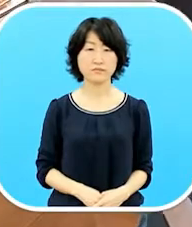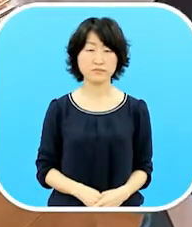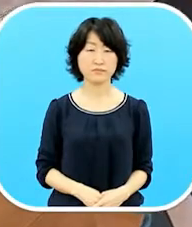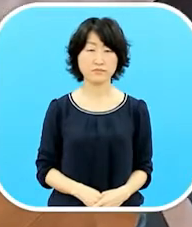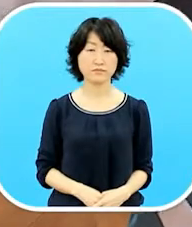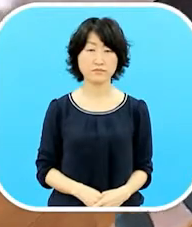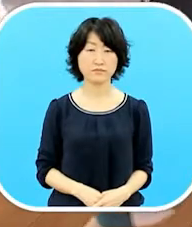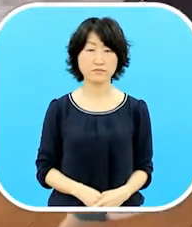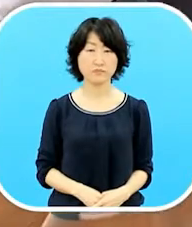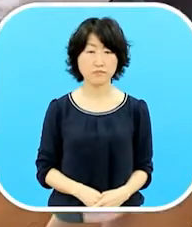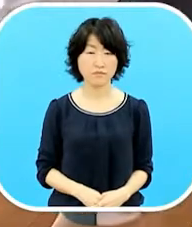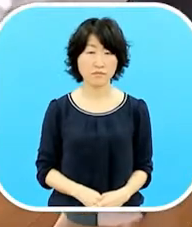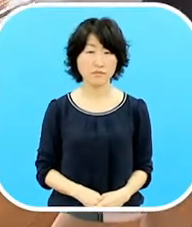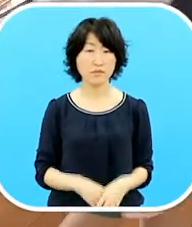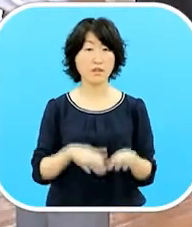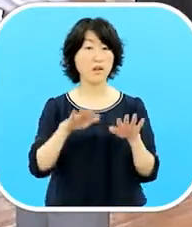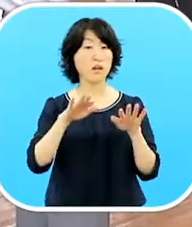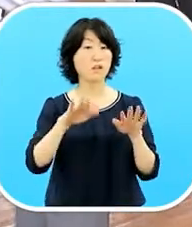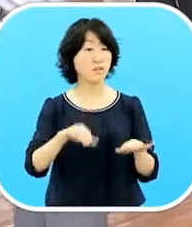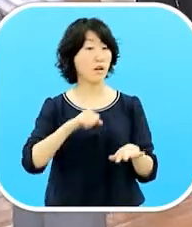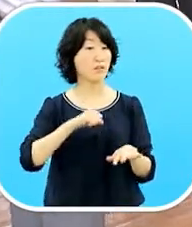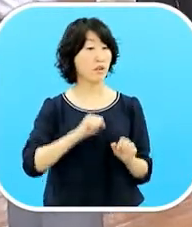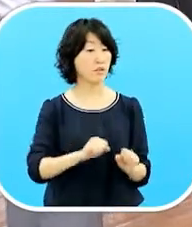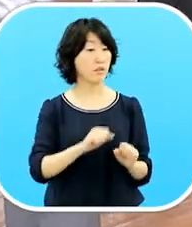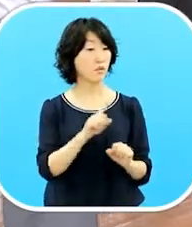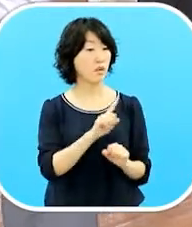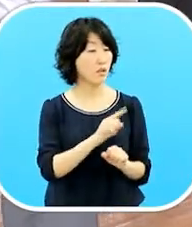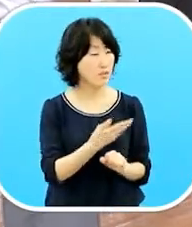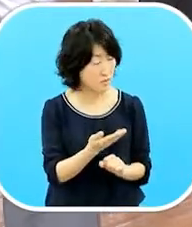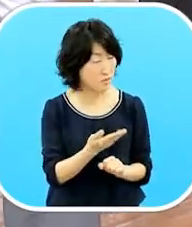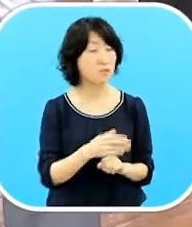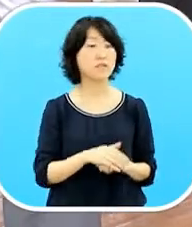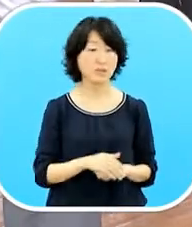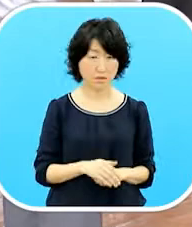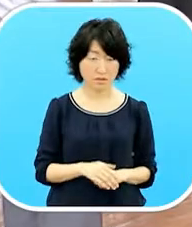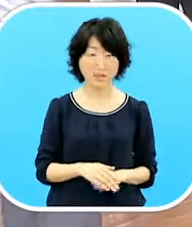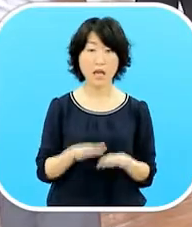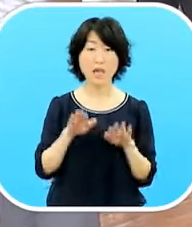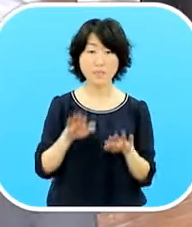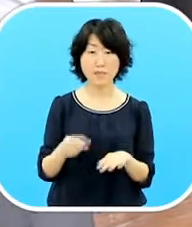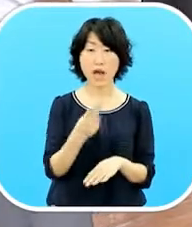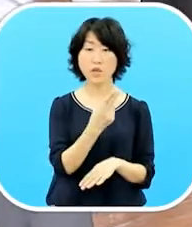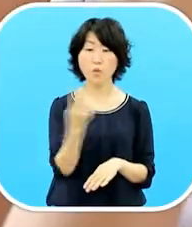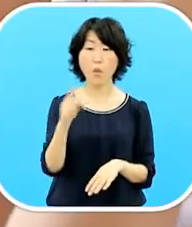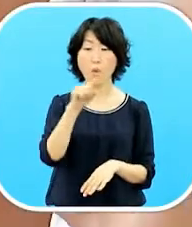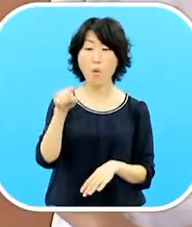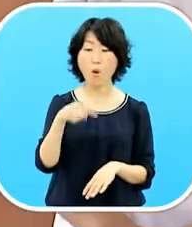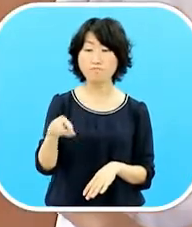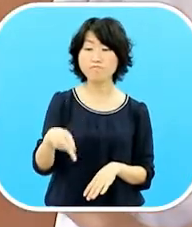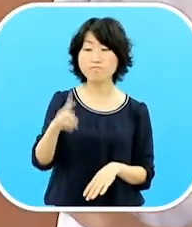先生、今こちらは何をされているんですか。 ドンパン節のパート練習をしています。